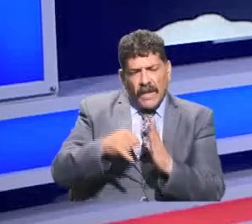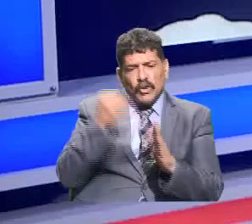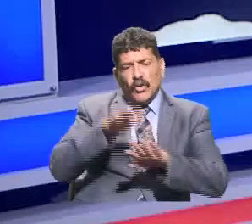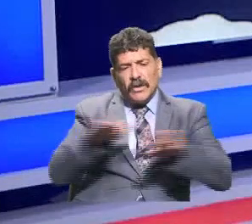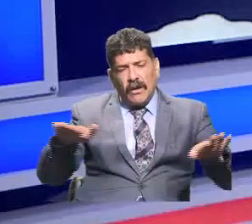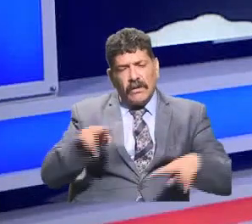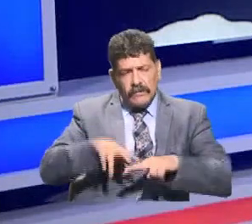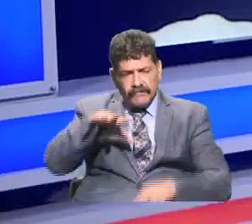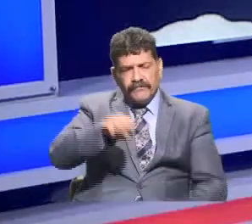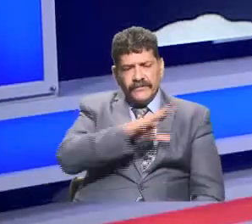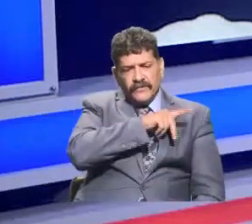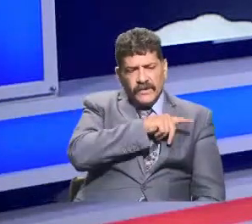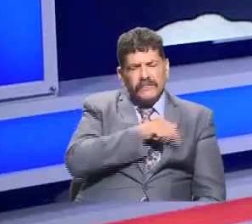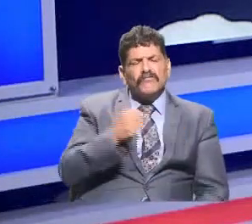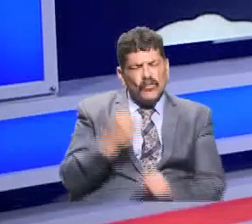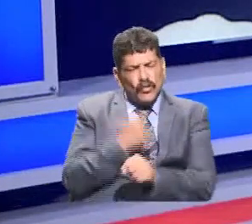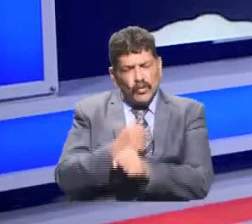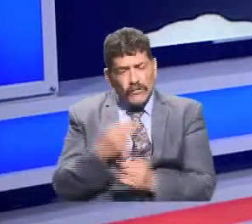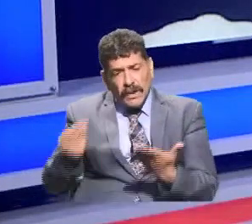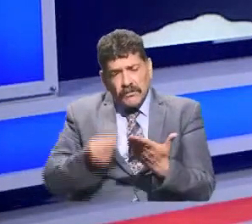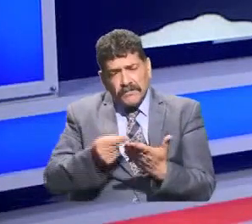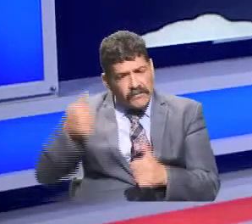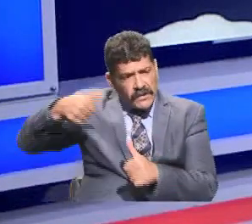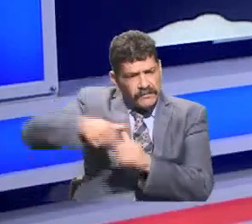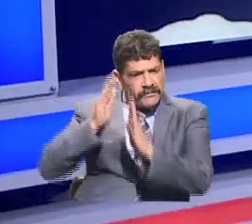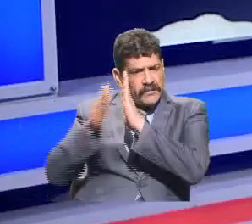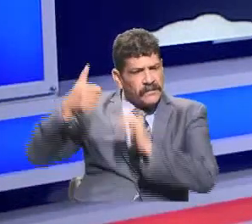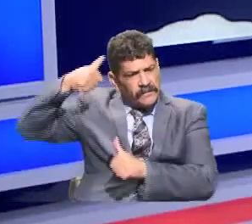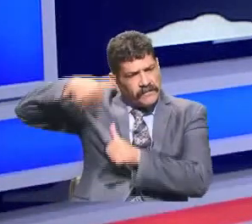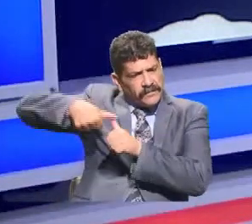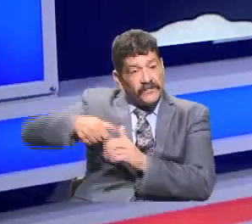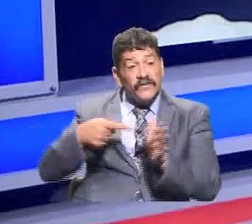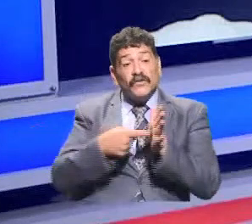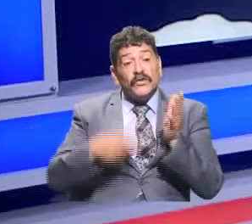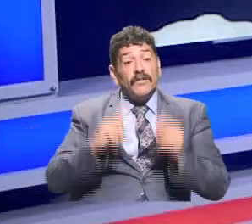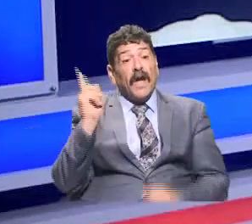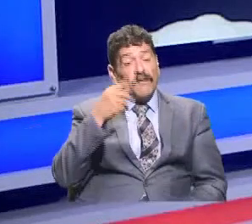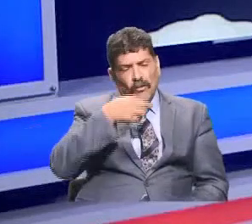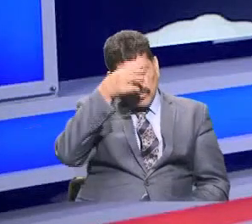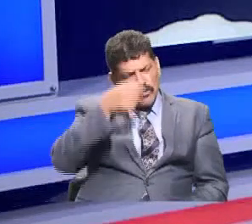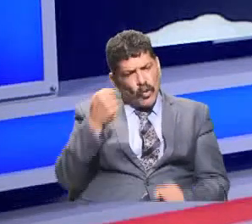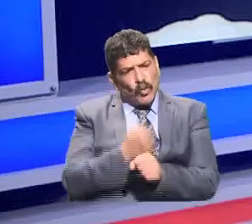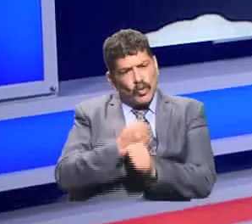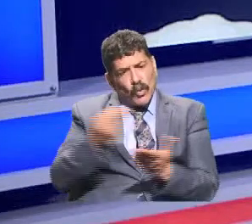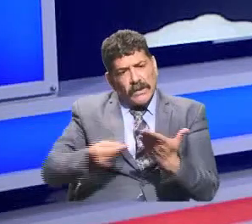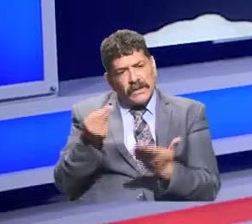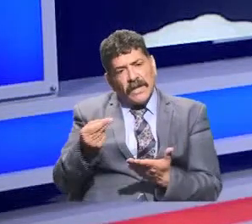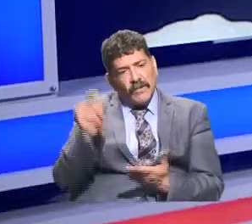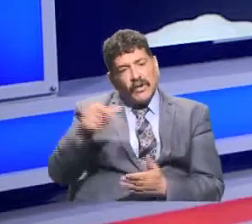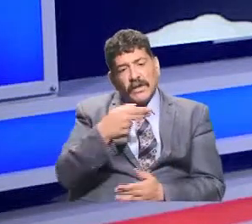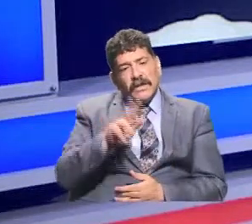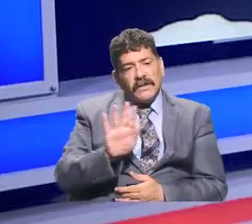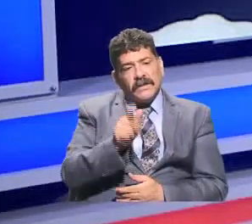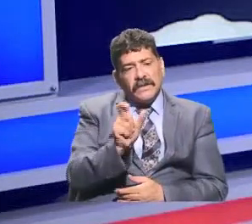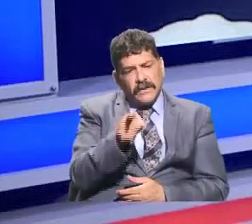المحتله واصبح كل ما كتب مرجعا مقررا في عدد من الجامعات وكذلك مرجعا للدارسين